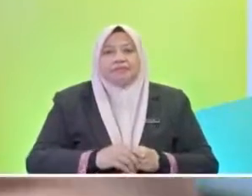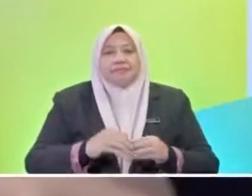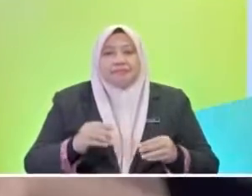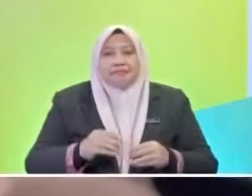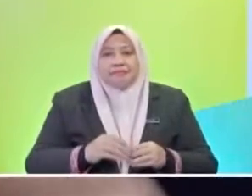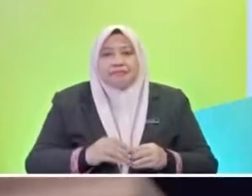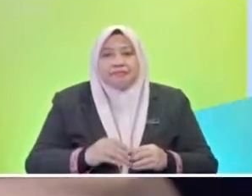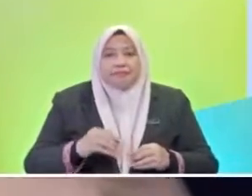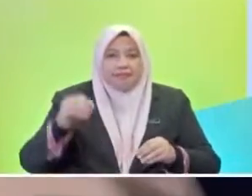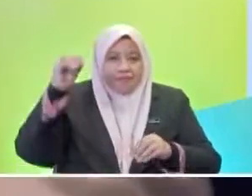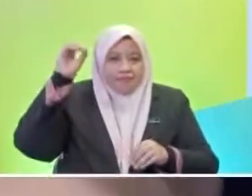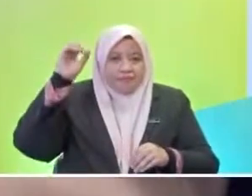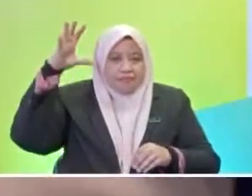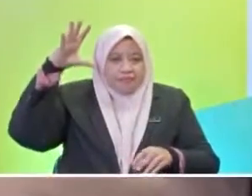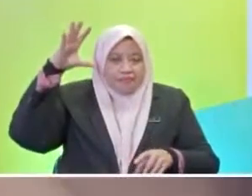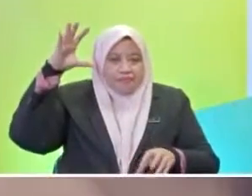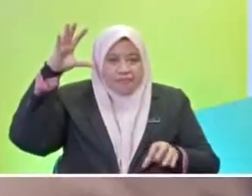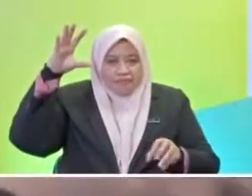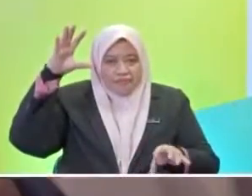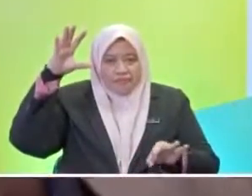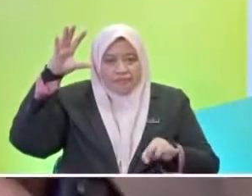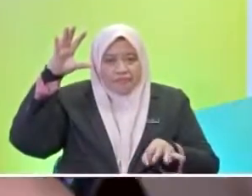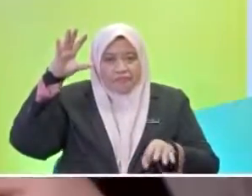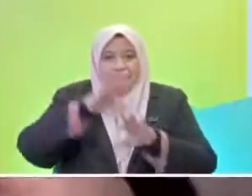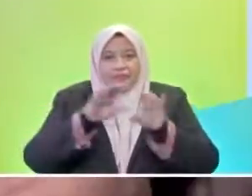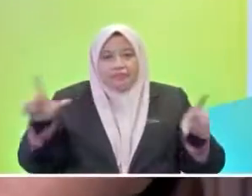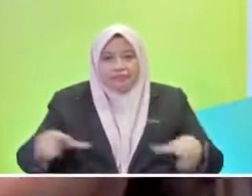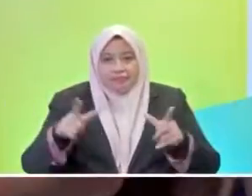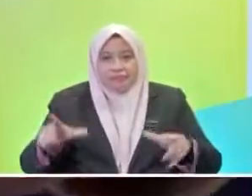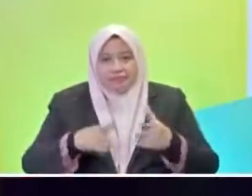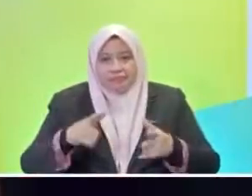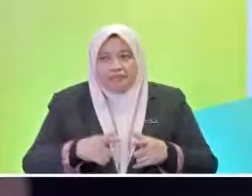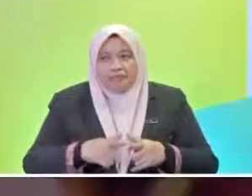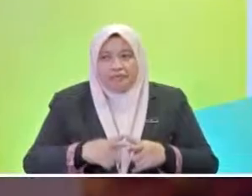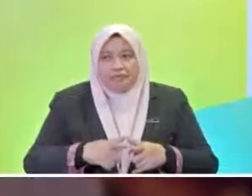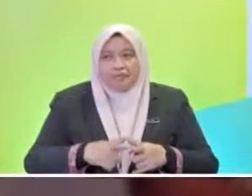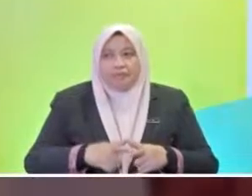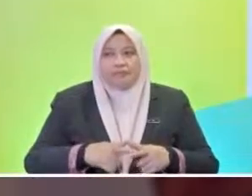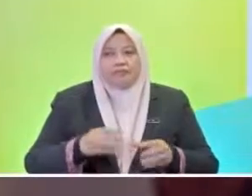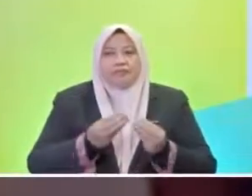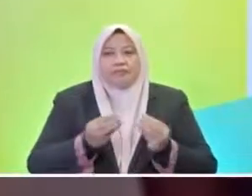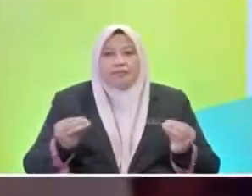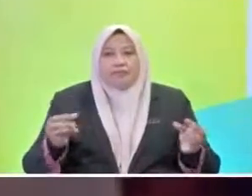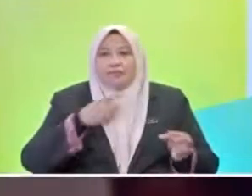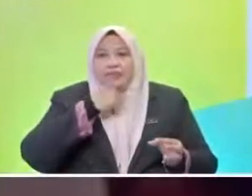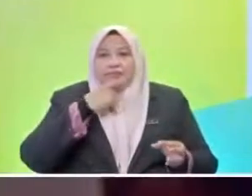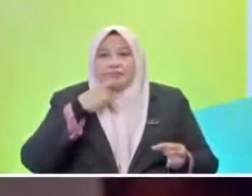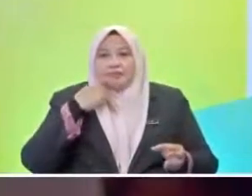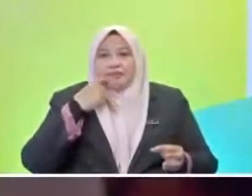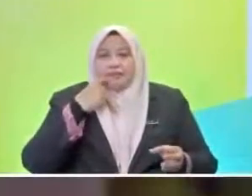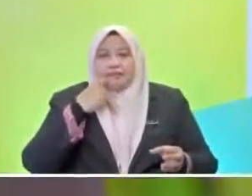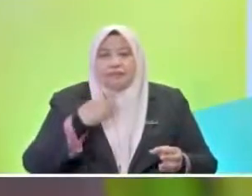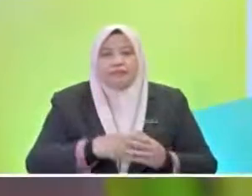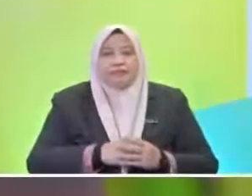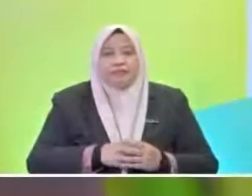Nanti proses fotosintesis pun tak boleh berlaku kan? Betul tu, nampak tak? Bagaimana tunjuk nampak tanah dia kering, kering tau. Kering dah putih dah pun